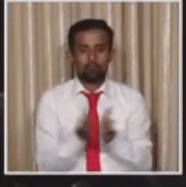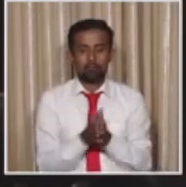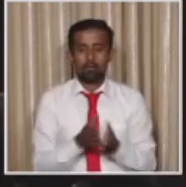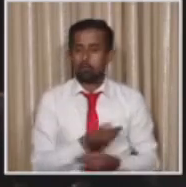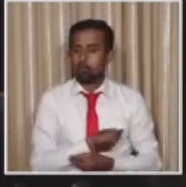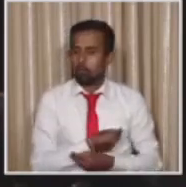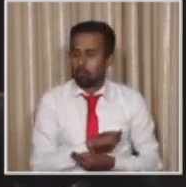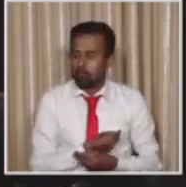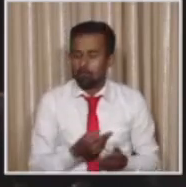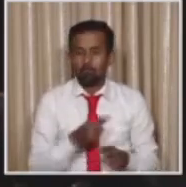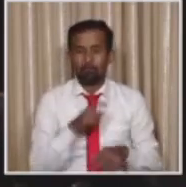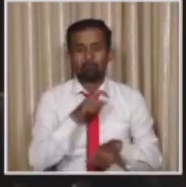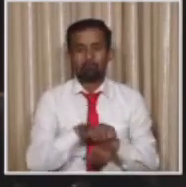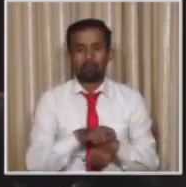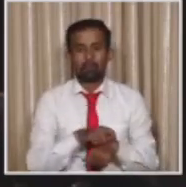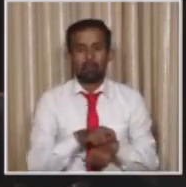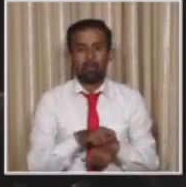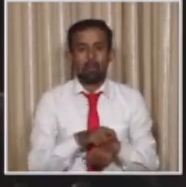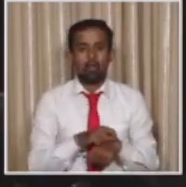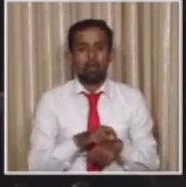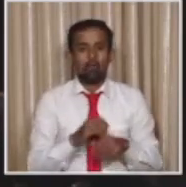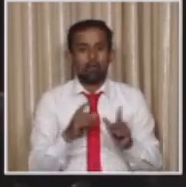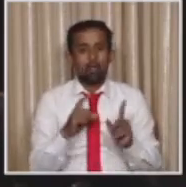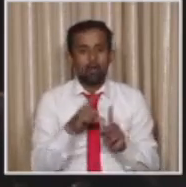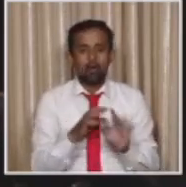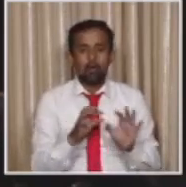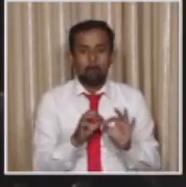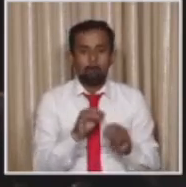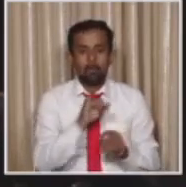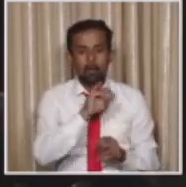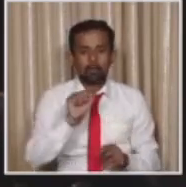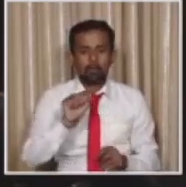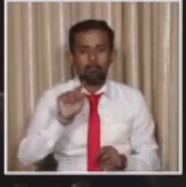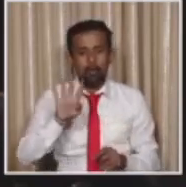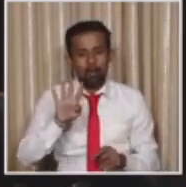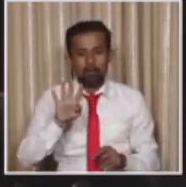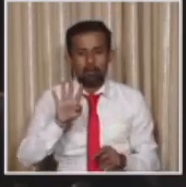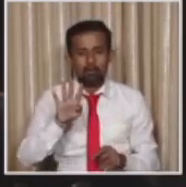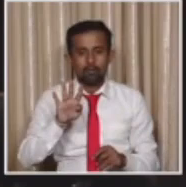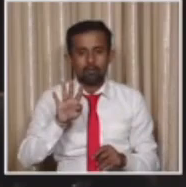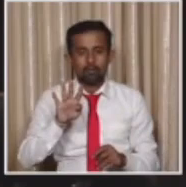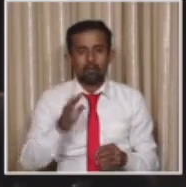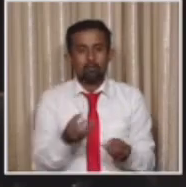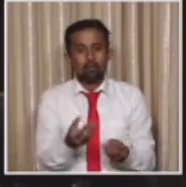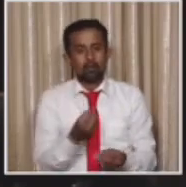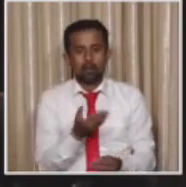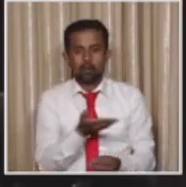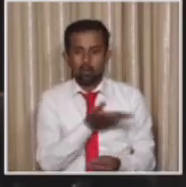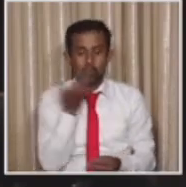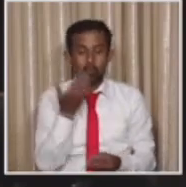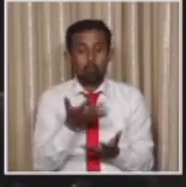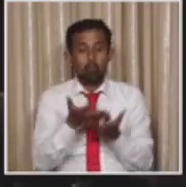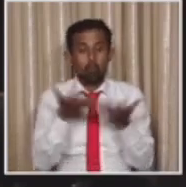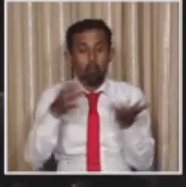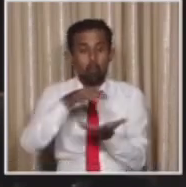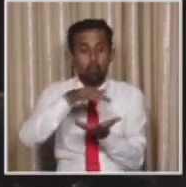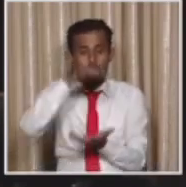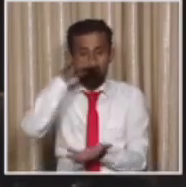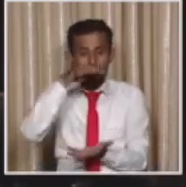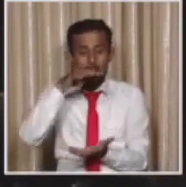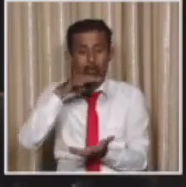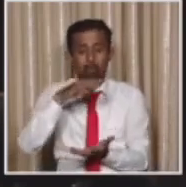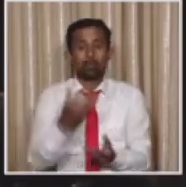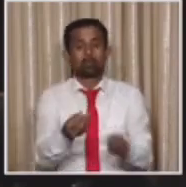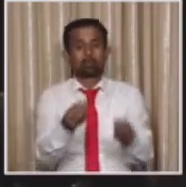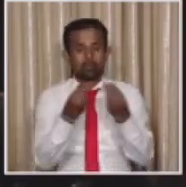වෙලා තියෙන වෙලාවේ අඩුම ධර්මයේ මේ ඩොලර් බිලියන 6.4න් අපිට ගන්න පුළුවන් නම් අතිවිශාල ප්‍රමාණයක් රටට දිනා